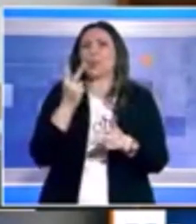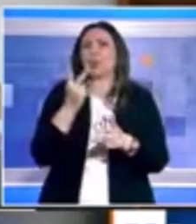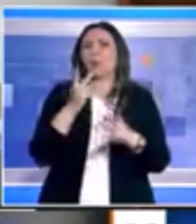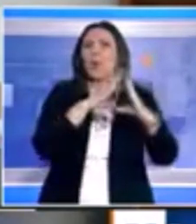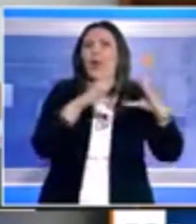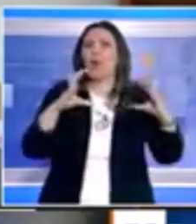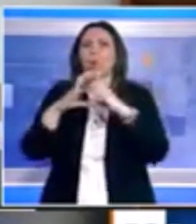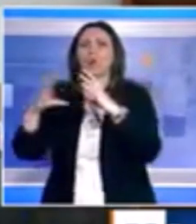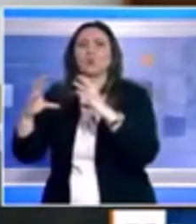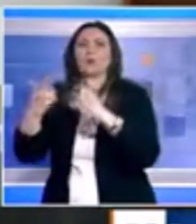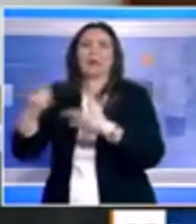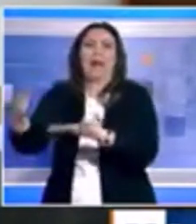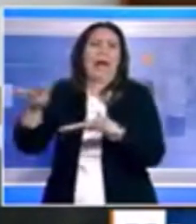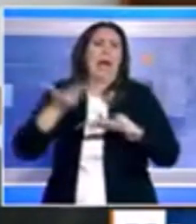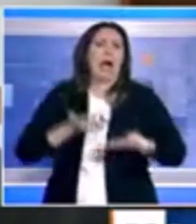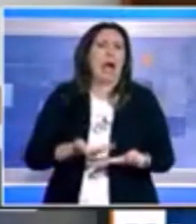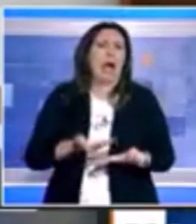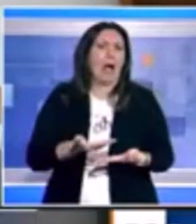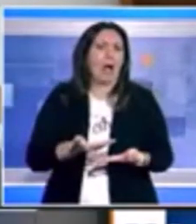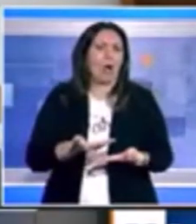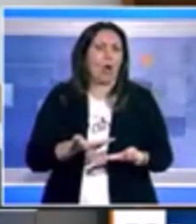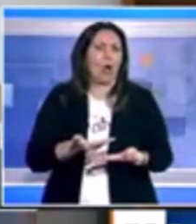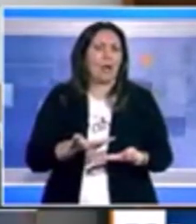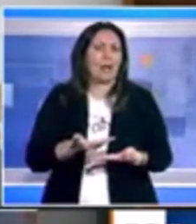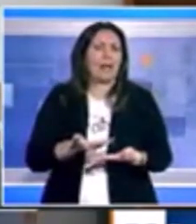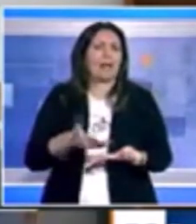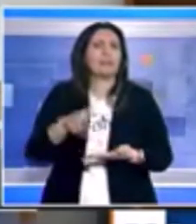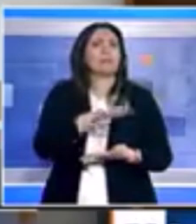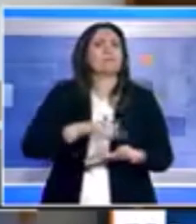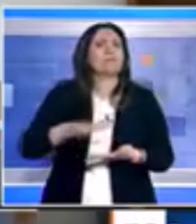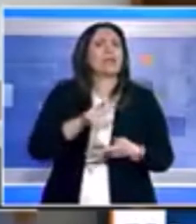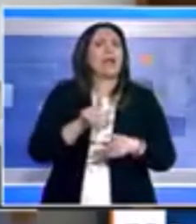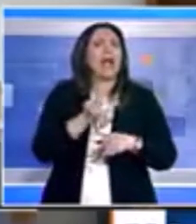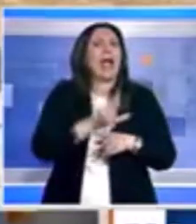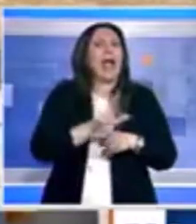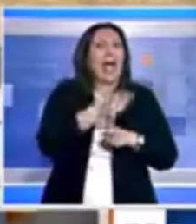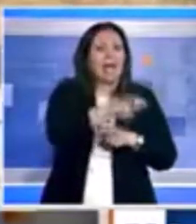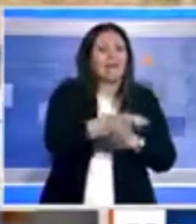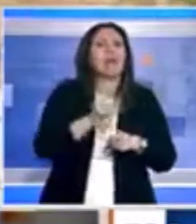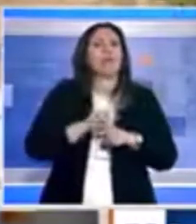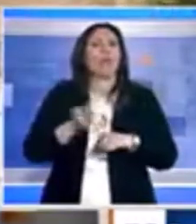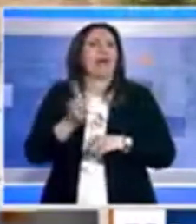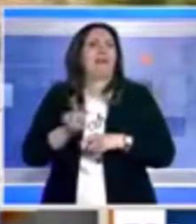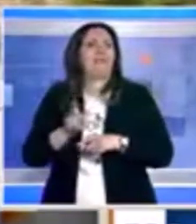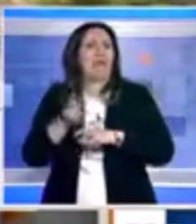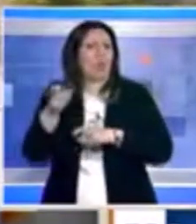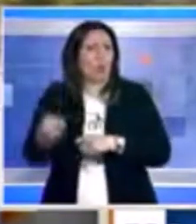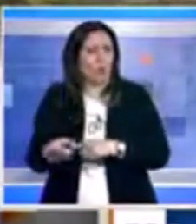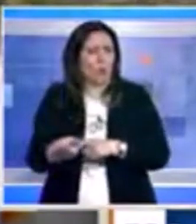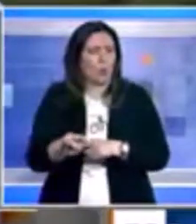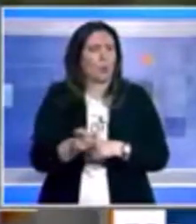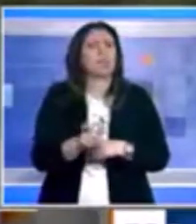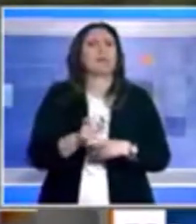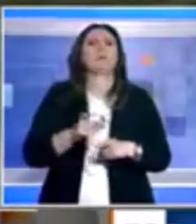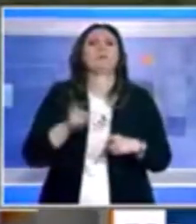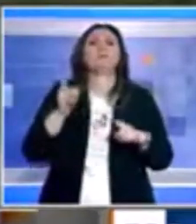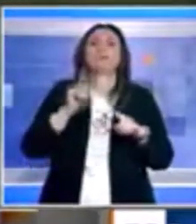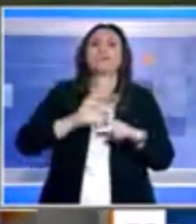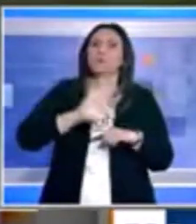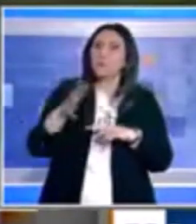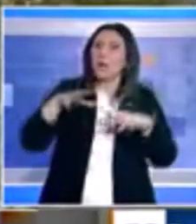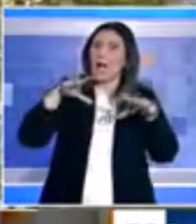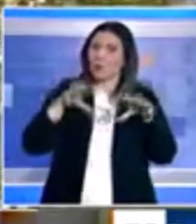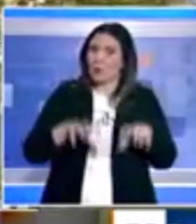strutture per l'accoglienza su lavello e su Venosa e Però l'altro impegno